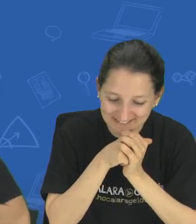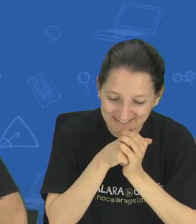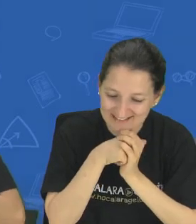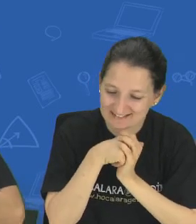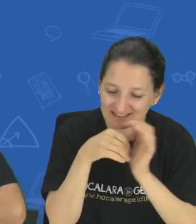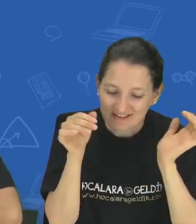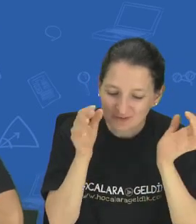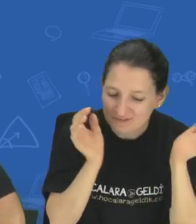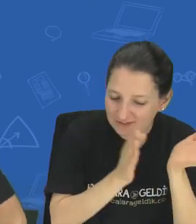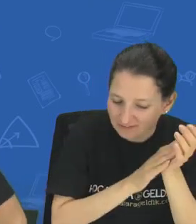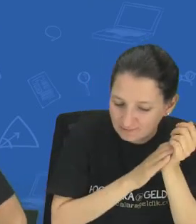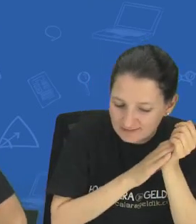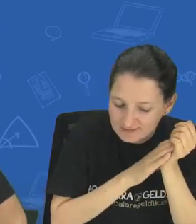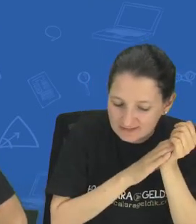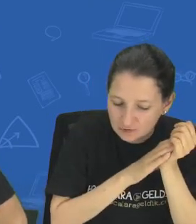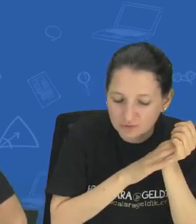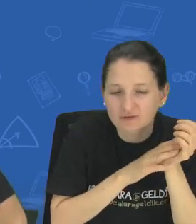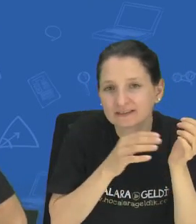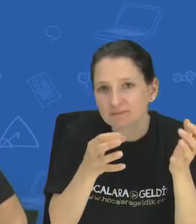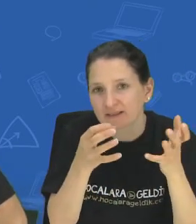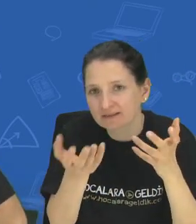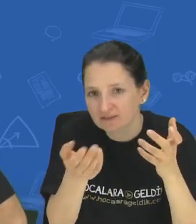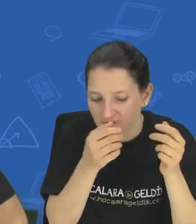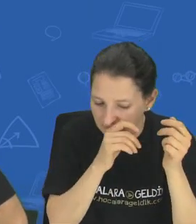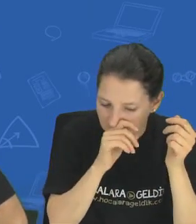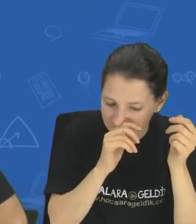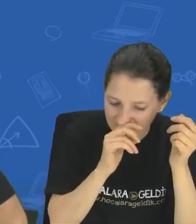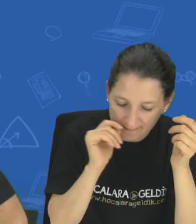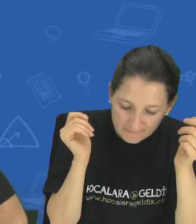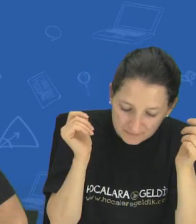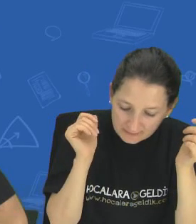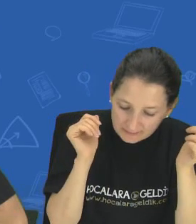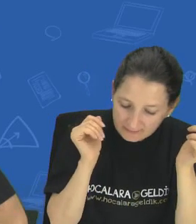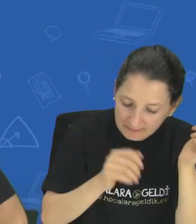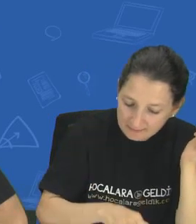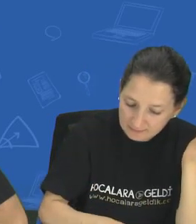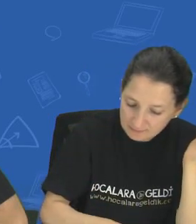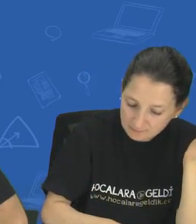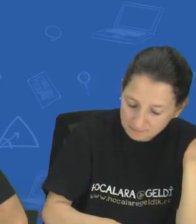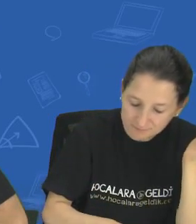de. Onlar doğru. Da var aslında. Doğru. Konusunda görevli meslek grubu doğal olarak kimyayla da haşırleşirler aslında.